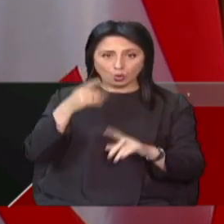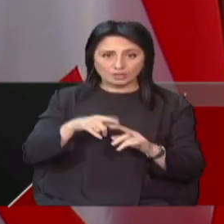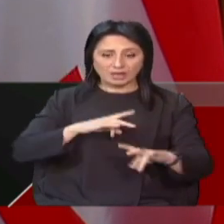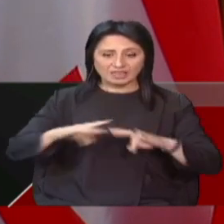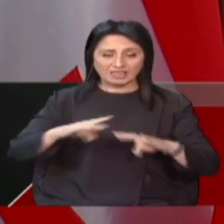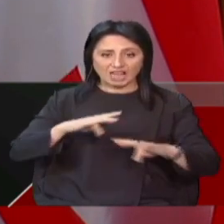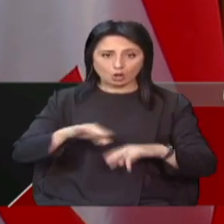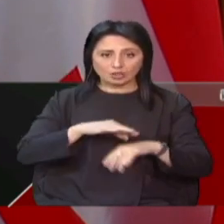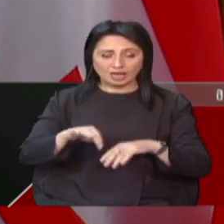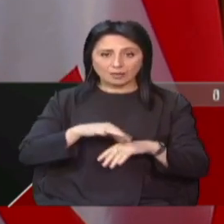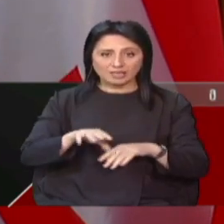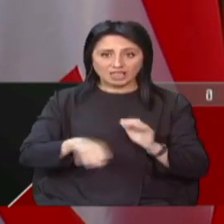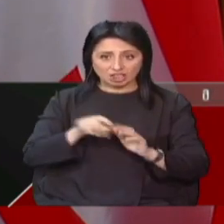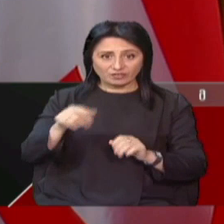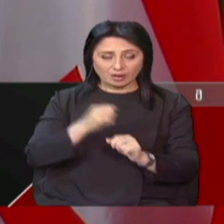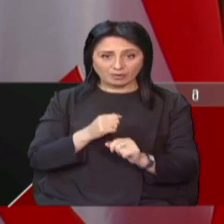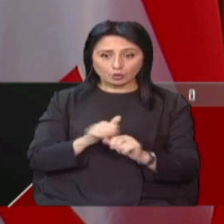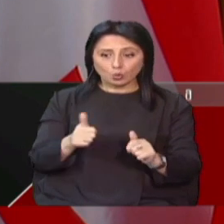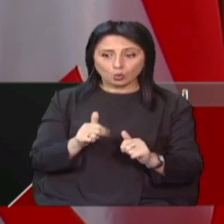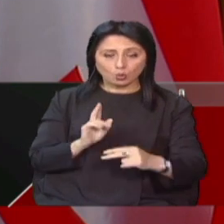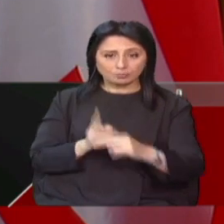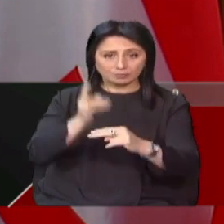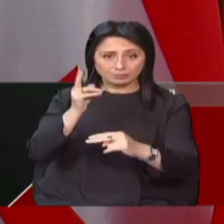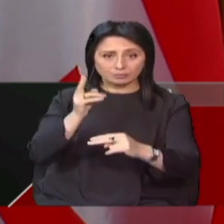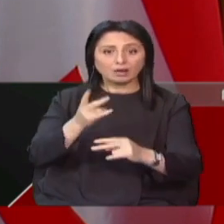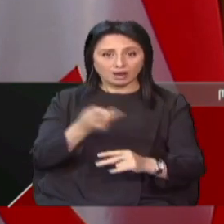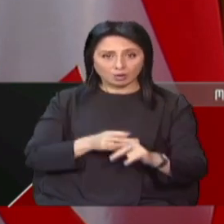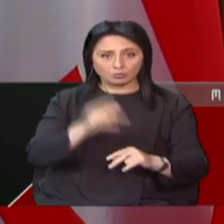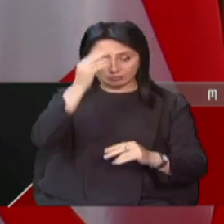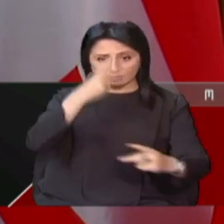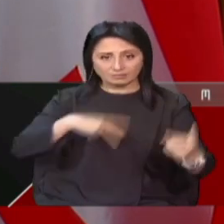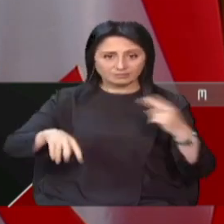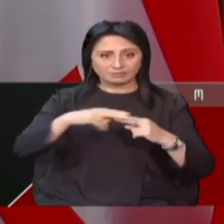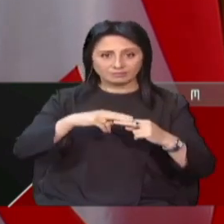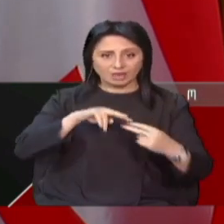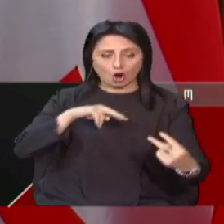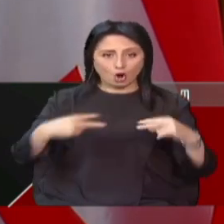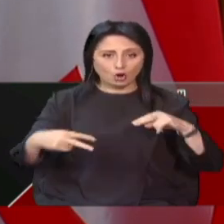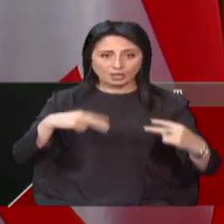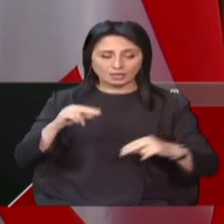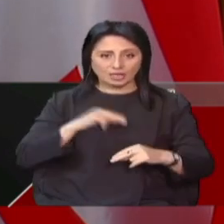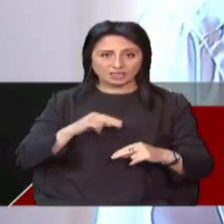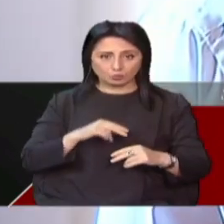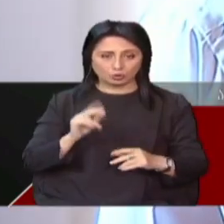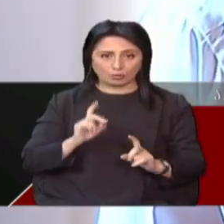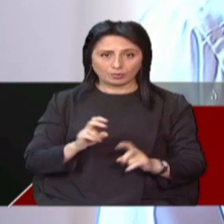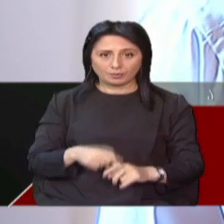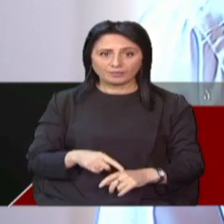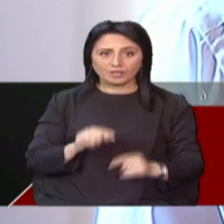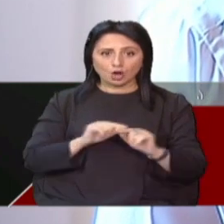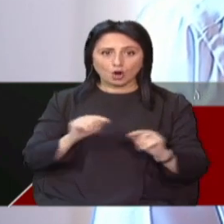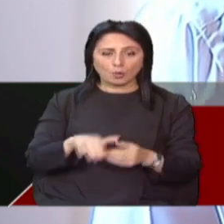ტერორით და რეპრესიებით არჩევნებს, როგორ შევძლოთ ოპოზიციურმა პარტიებმა ამ საკითხში კოორდინაცია.